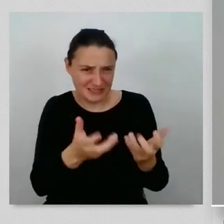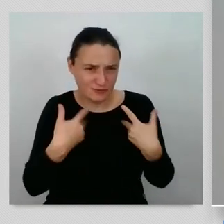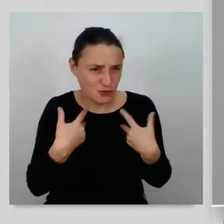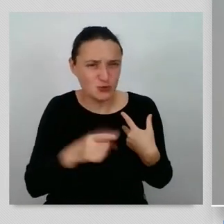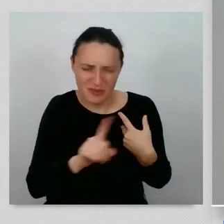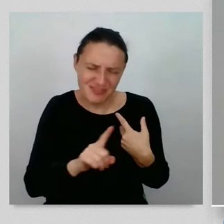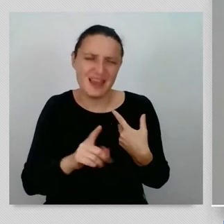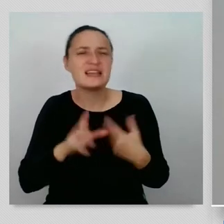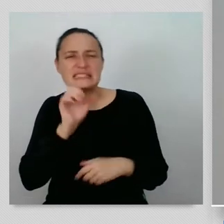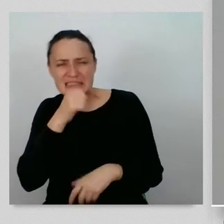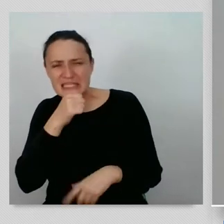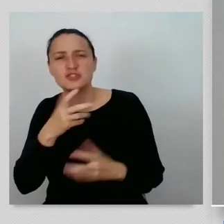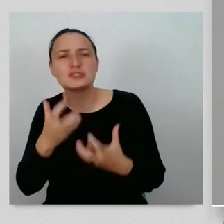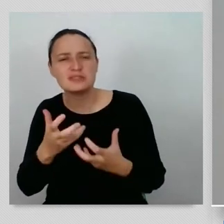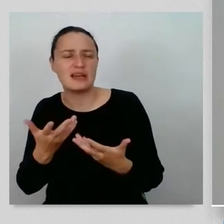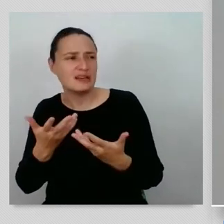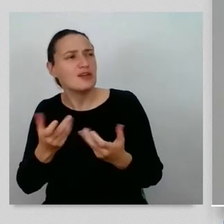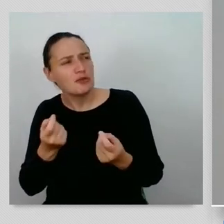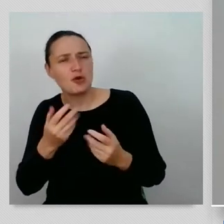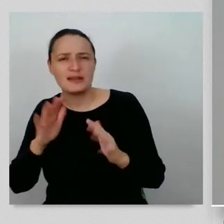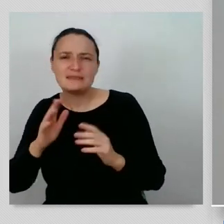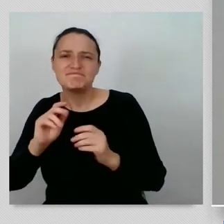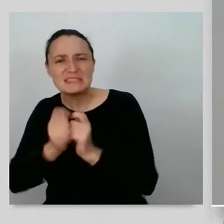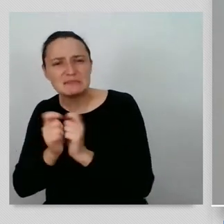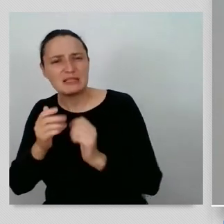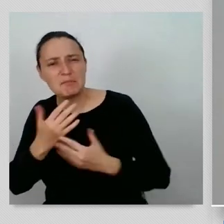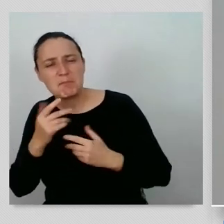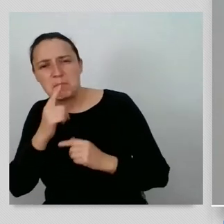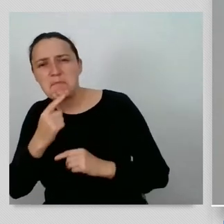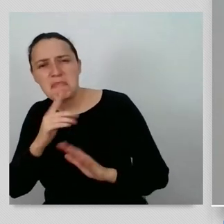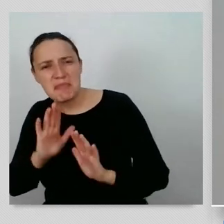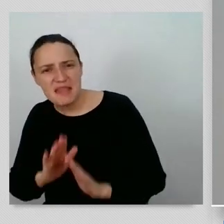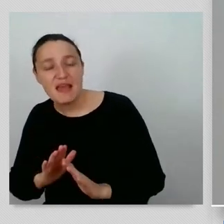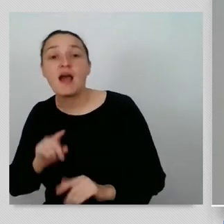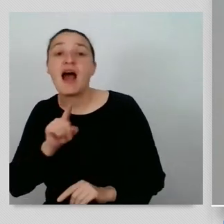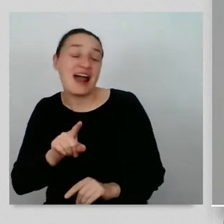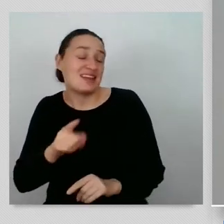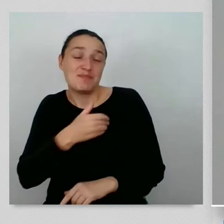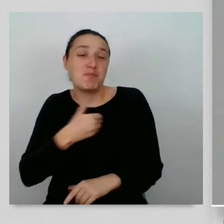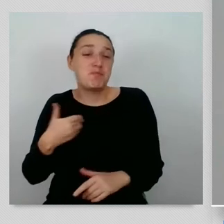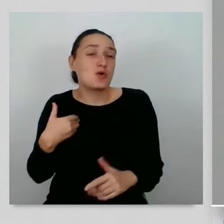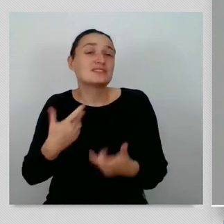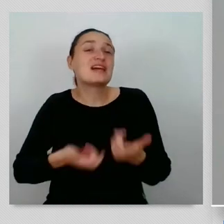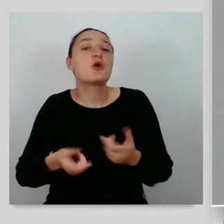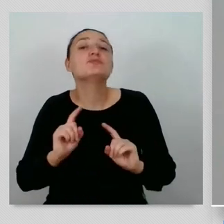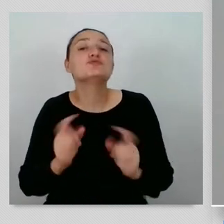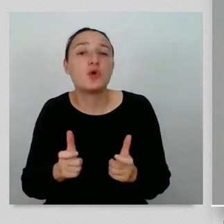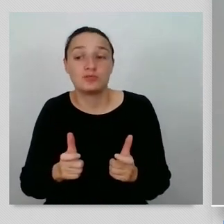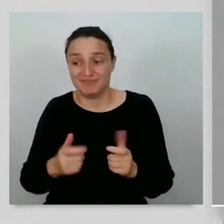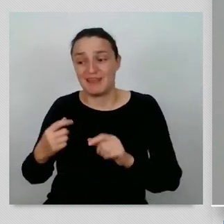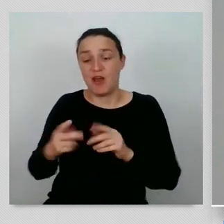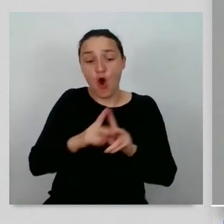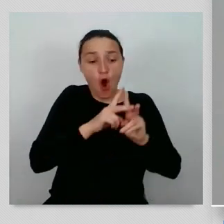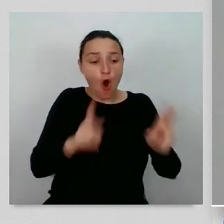Natomiast my jesteśmy w stanie transformacji, ale jednocześnie jesteśmy znowu w stanie takim, że odrabiamy pokolenia niedoboru, prawda? Więc